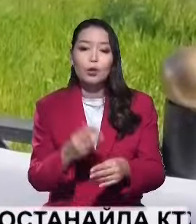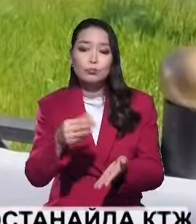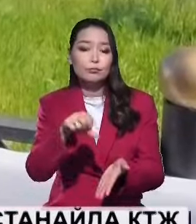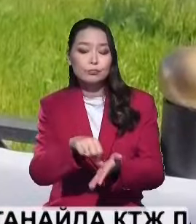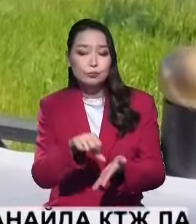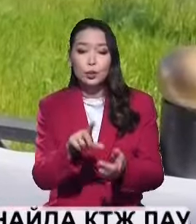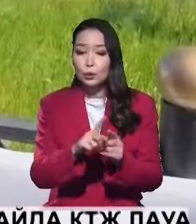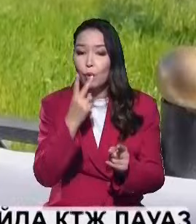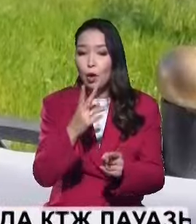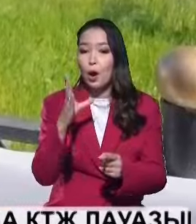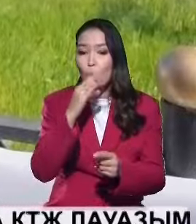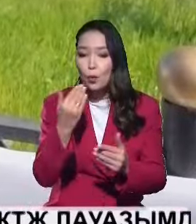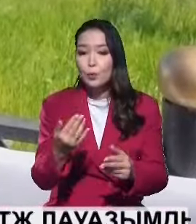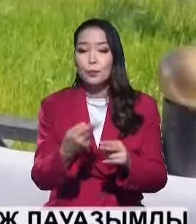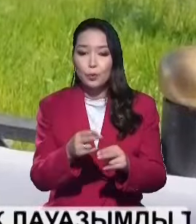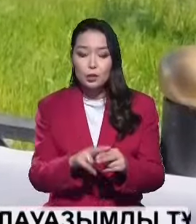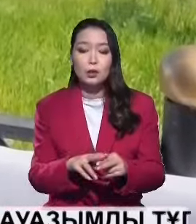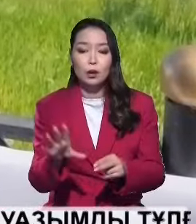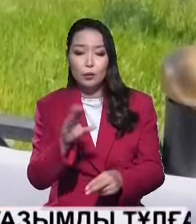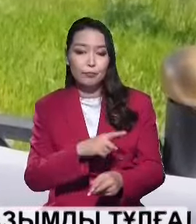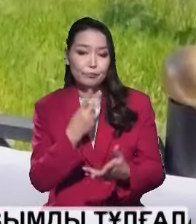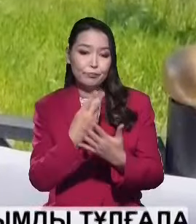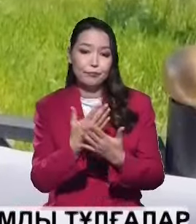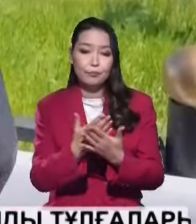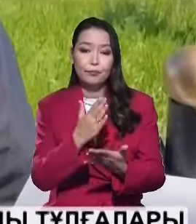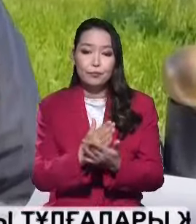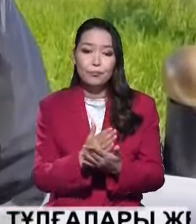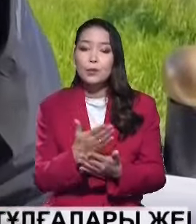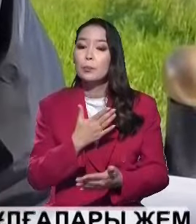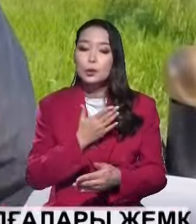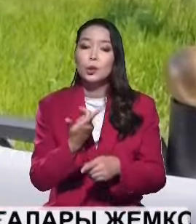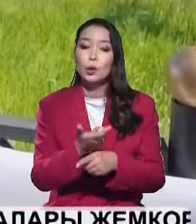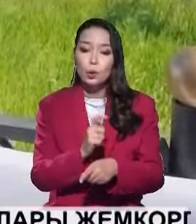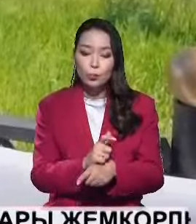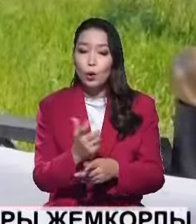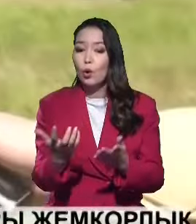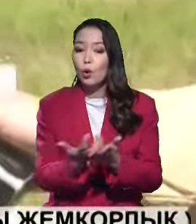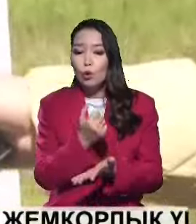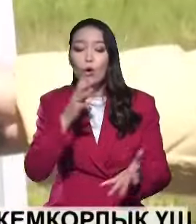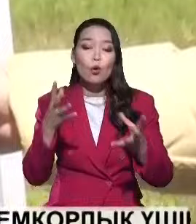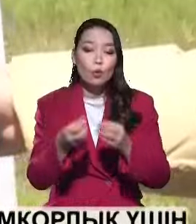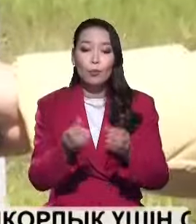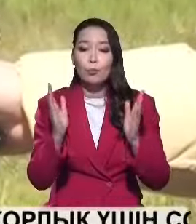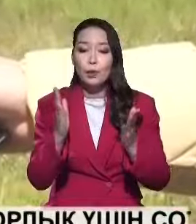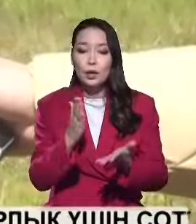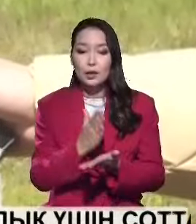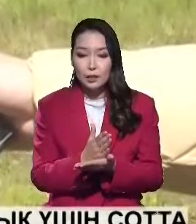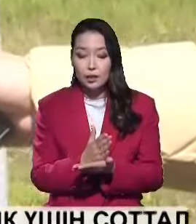отырсыздар. Ұшқырлықтарын көрсетіп отыр жылда алдықтарын. Бізде өте жетістіктеріміз өте үлкен. Құнан